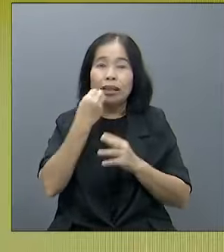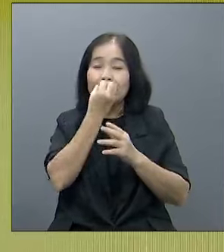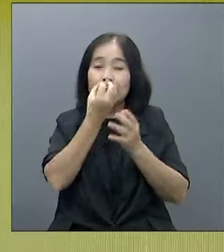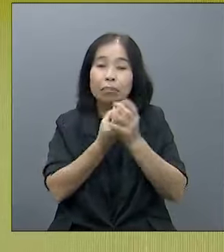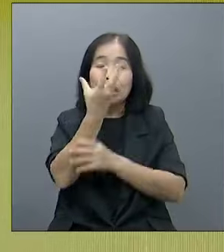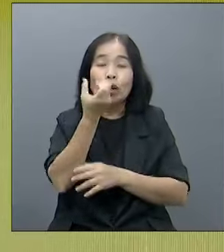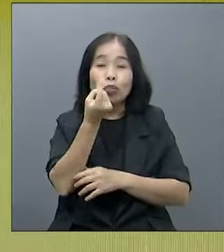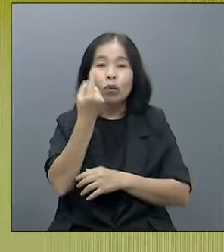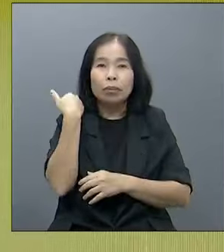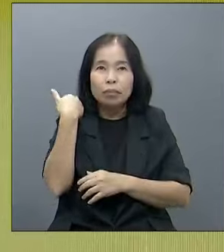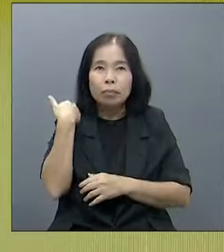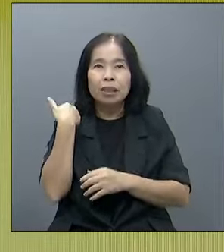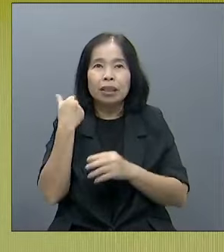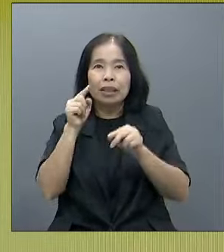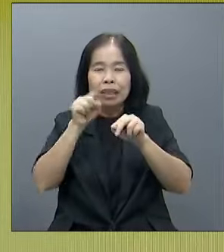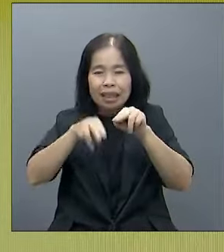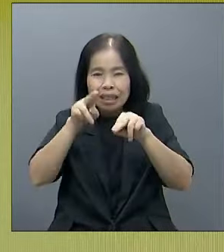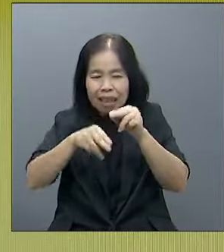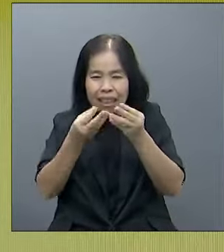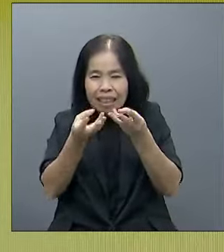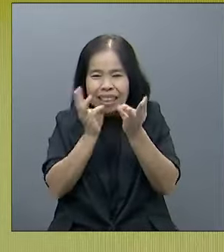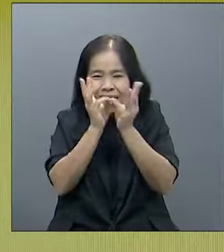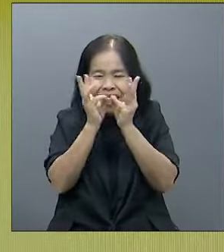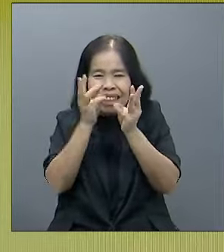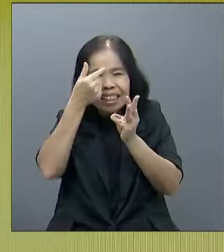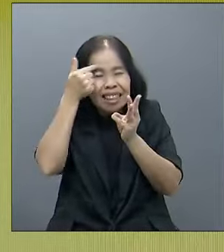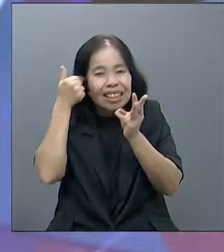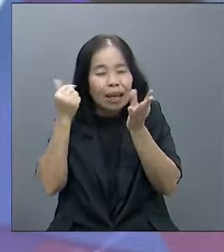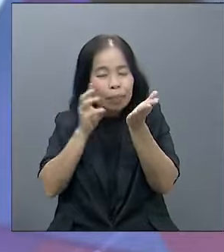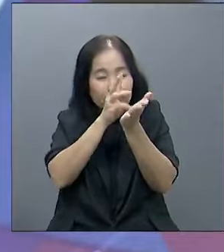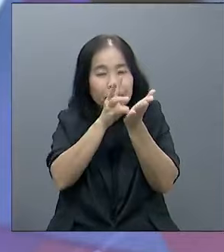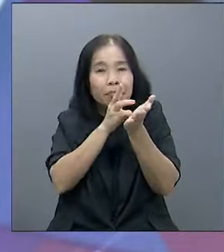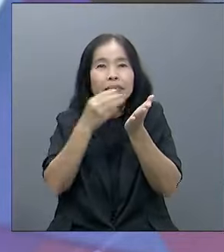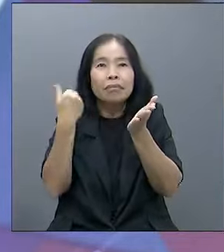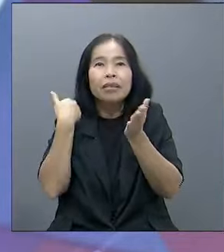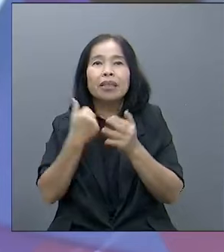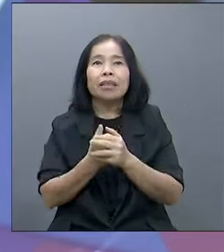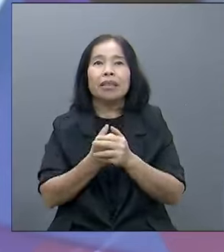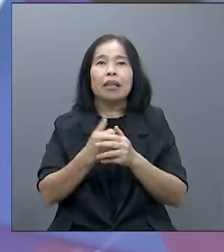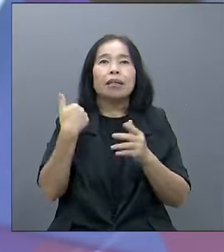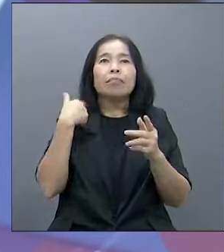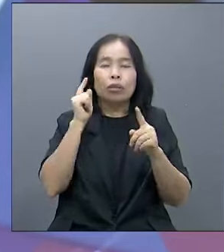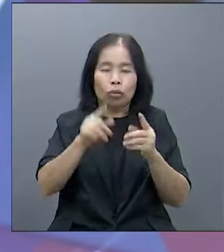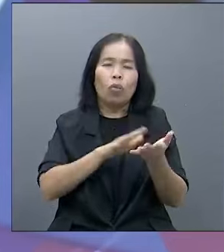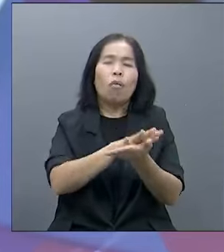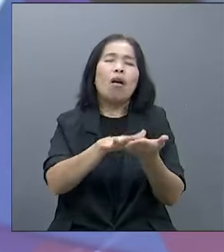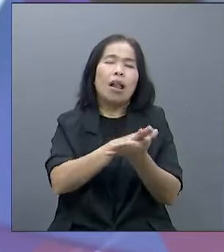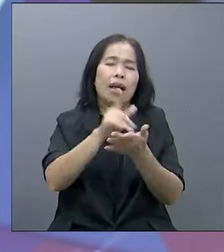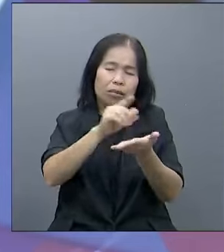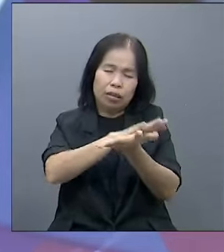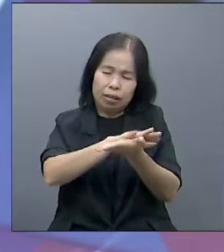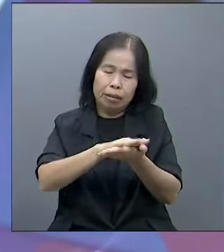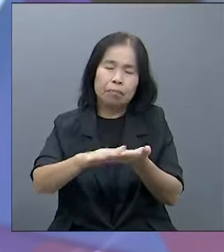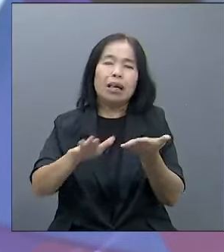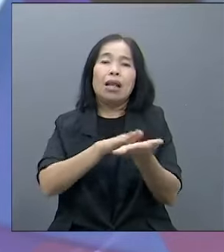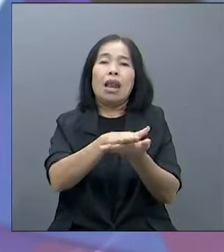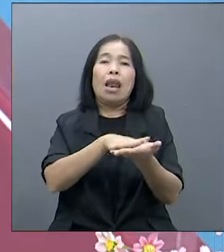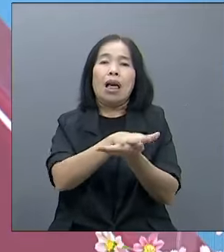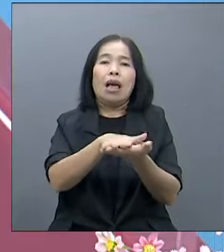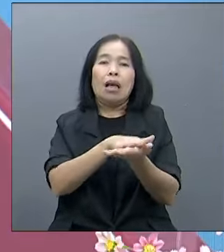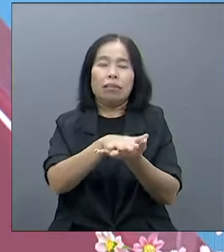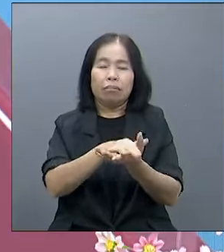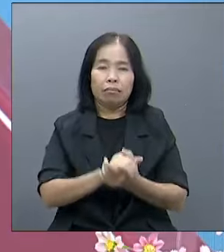างทีมันมีไข่ที่มันจากดินแล้วมันก็กระเด็นไปติดผักเนี่ยคุณผู้ชม ใช่คืออย่างน้อยที่สุดนะไม่ว่าจะมาจากแหล่งไหน ล้างก่อน ใช่ นะผักสดต้องล้างก่อนนะ